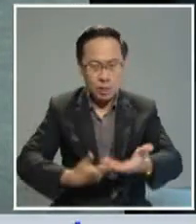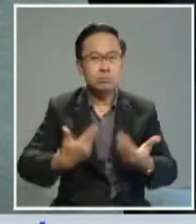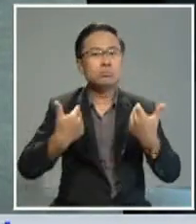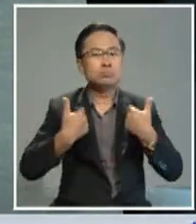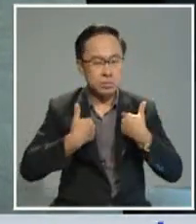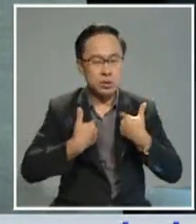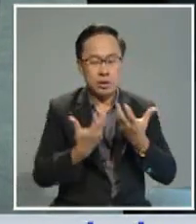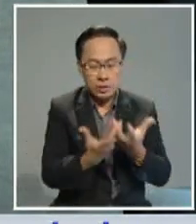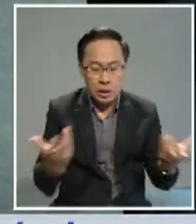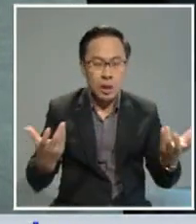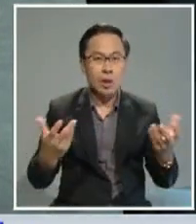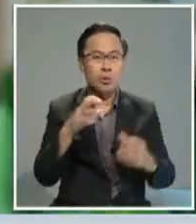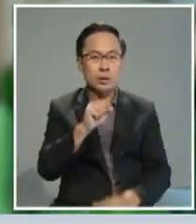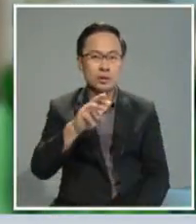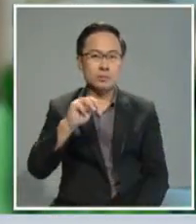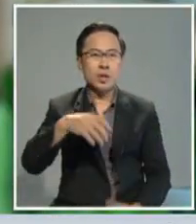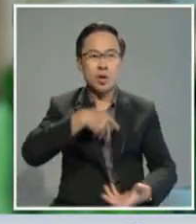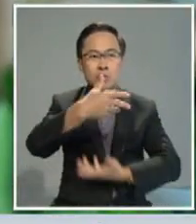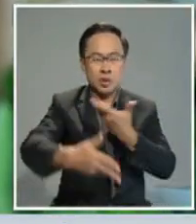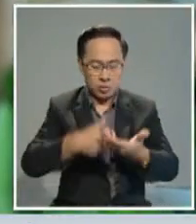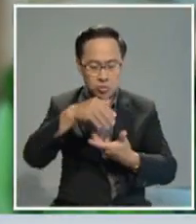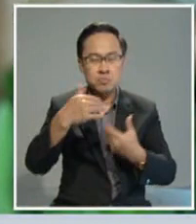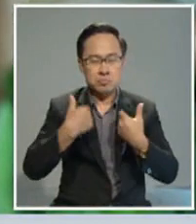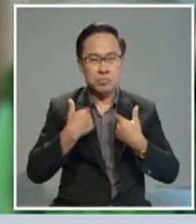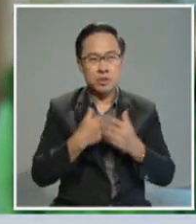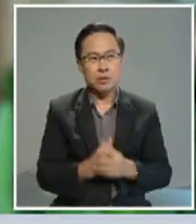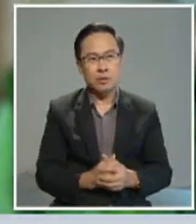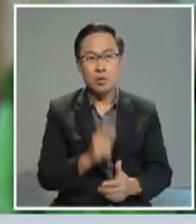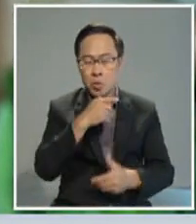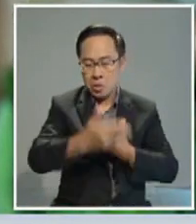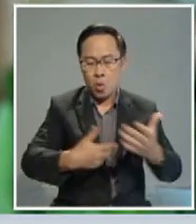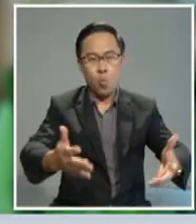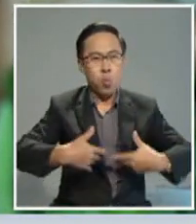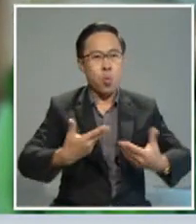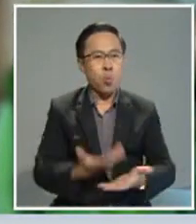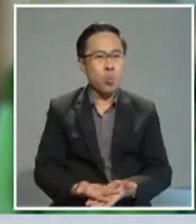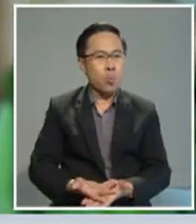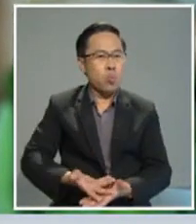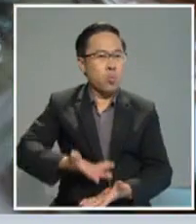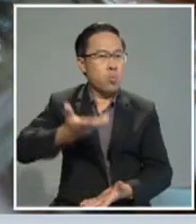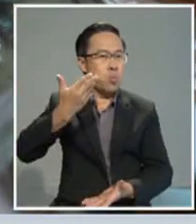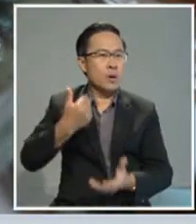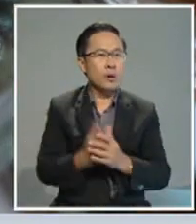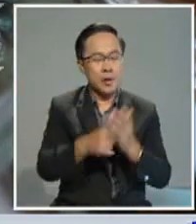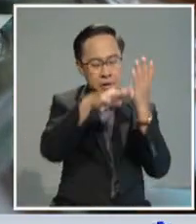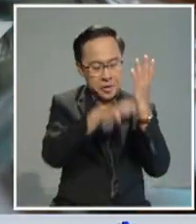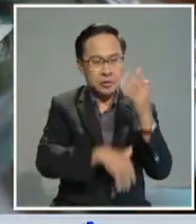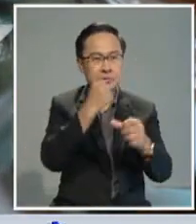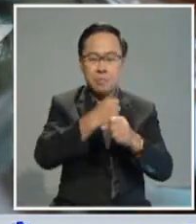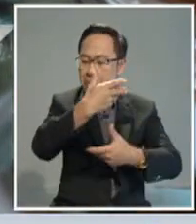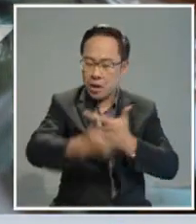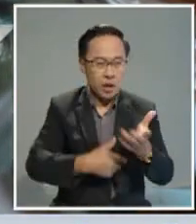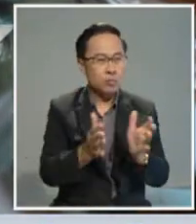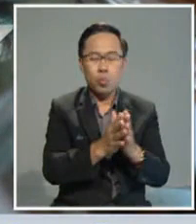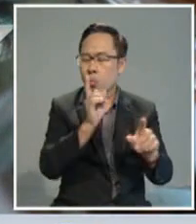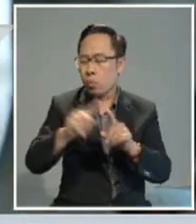ให้ด้วยในสินค้าการเกษตรครับ เจ ๊รัฐเนี่ยนะคะขายเห็ดจนรวย เป็นผู้หญิงขายเห็ดเป็นผู้หญิงทำเห็ดเป็นผู้หญิง